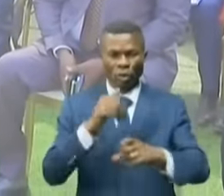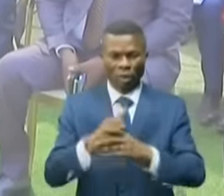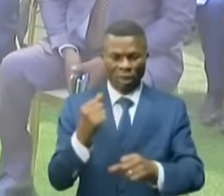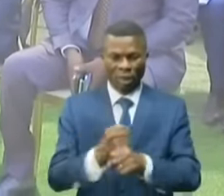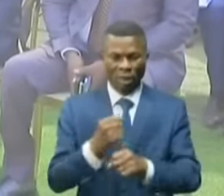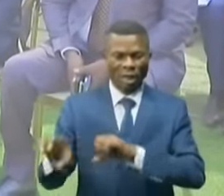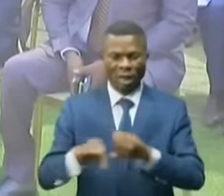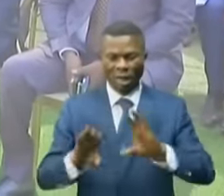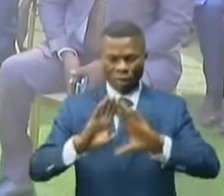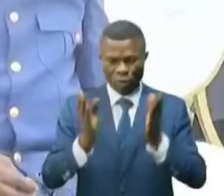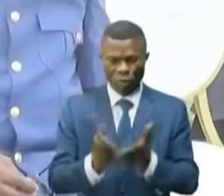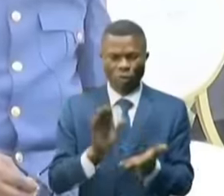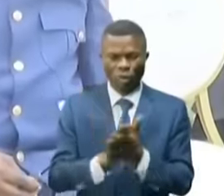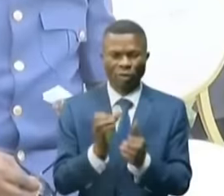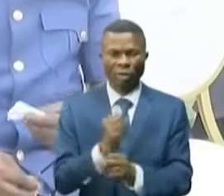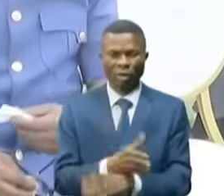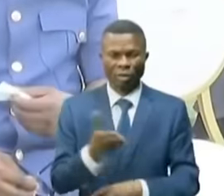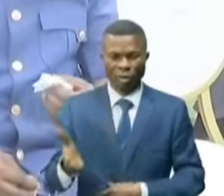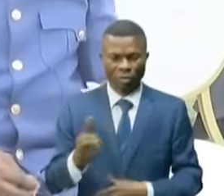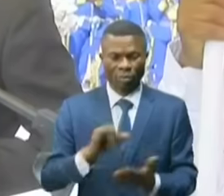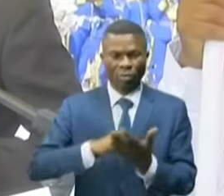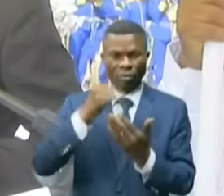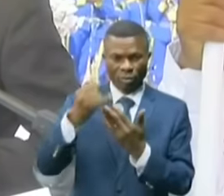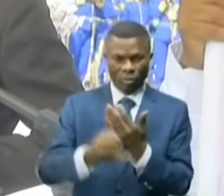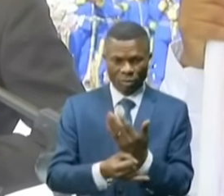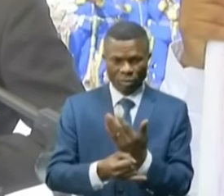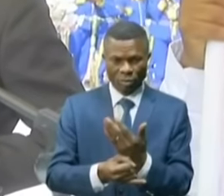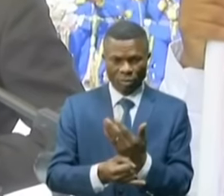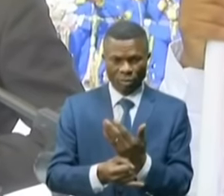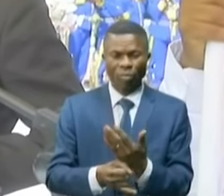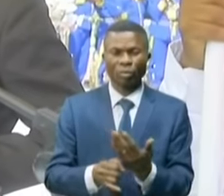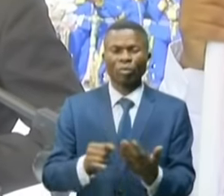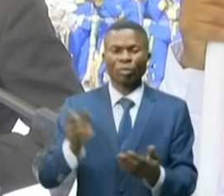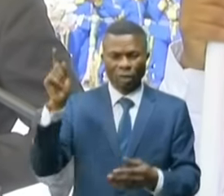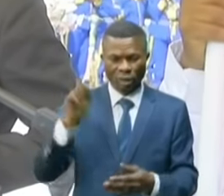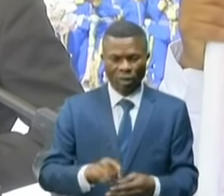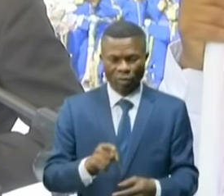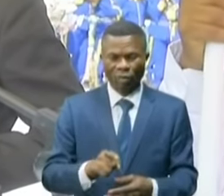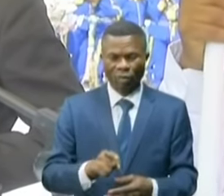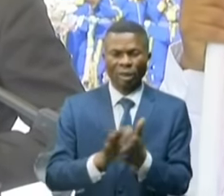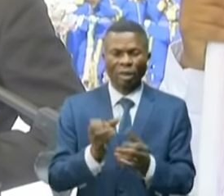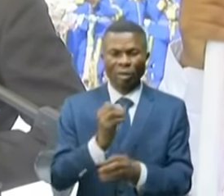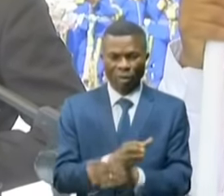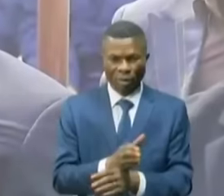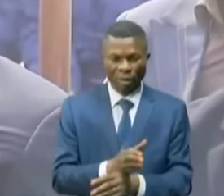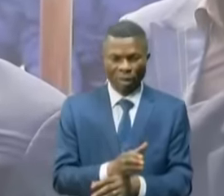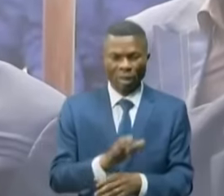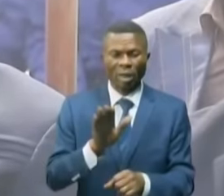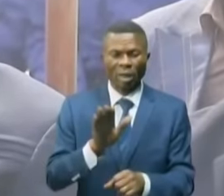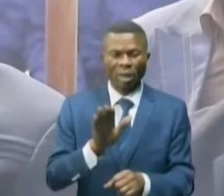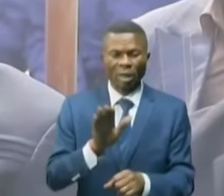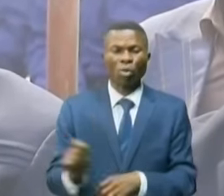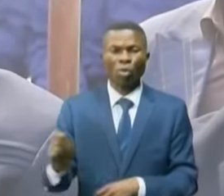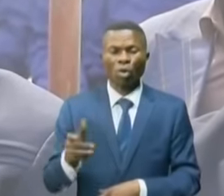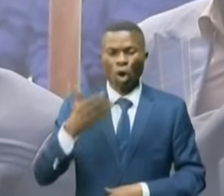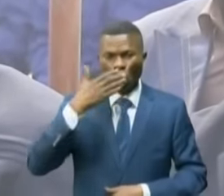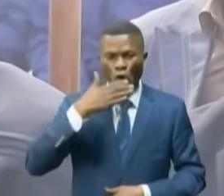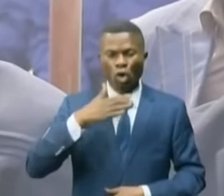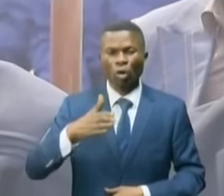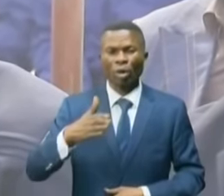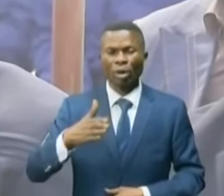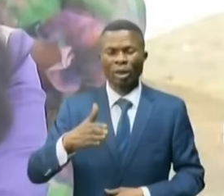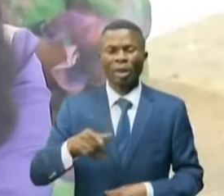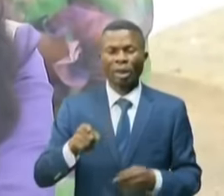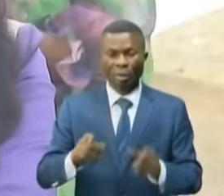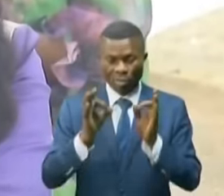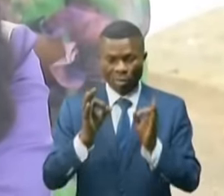des activités du PNHF. Ce projet REDICECA vient optimiser la sécurité sanitaire par fonctionnement adéquat